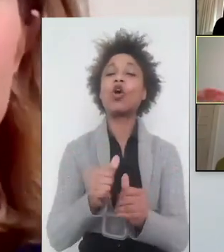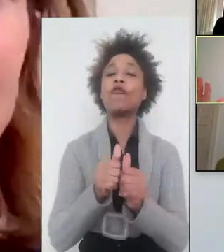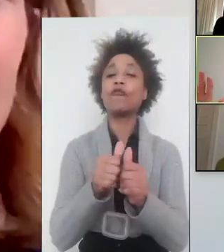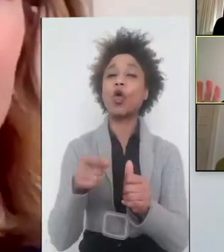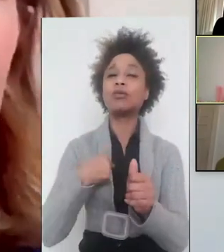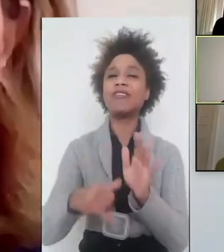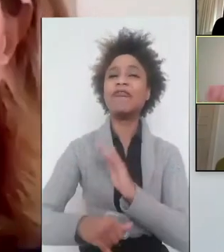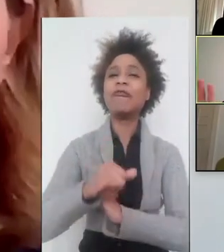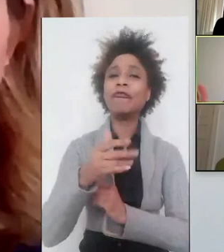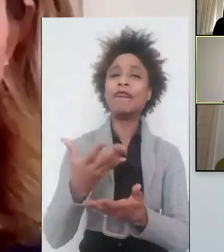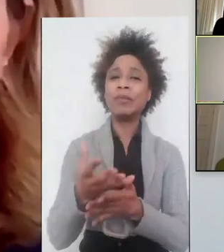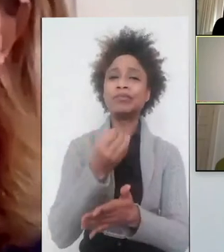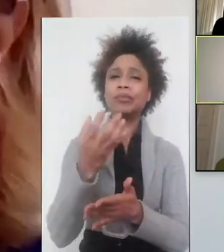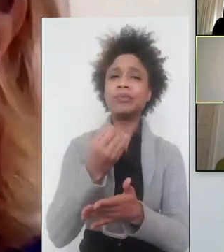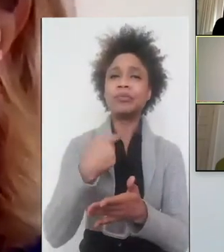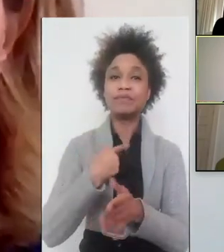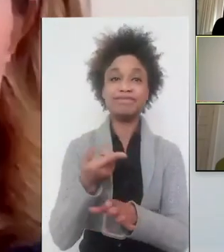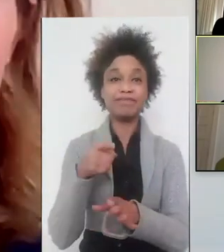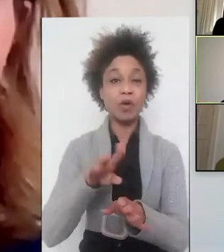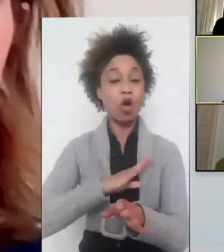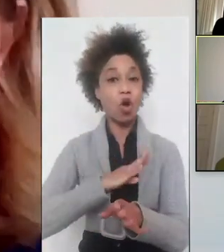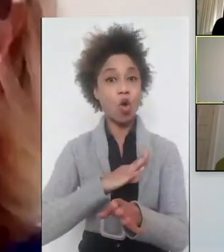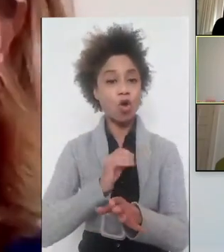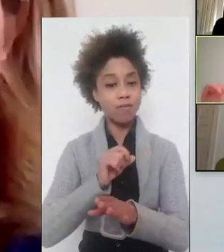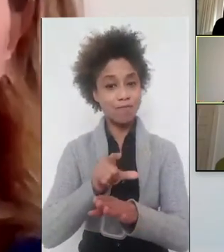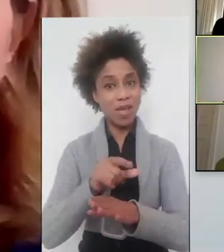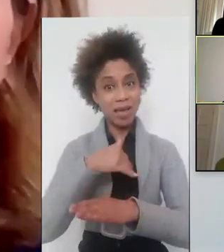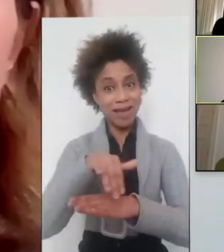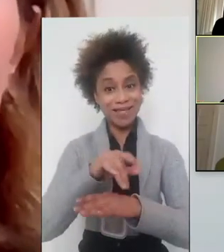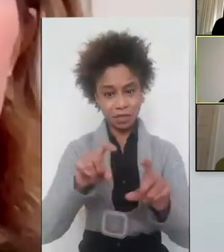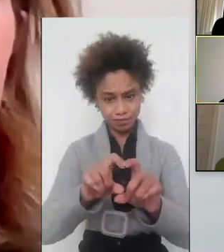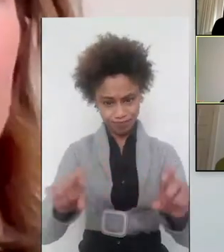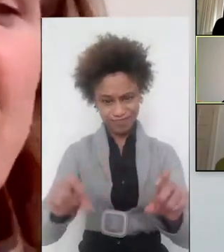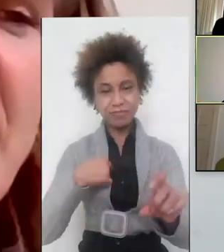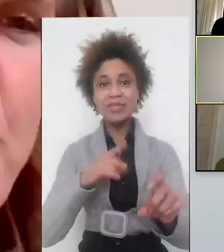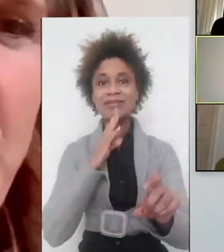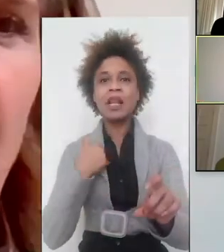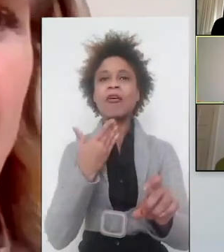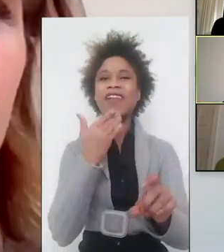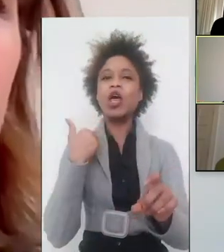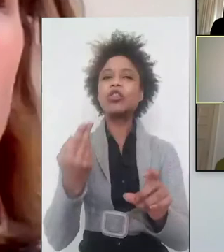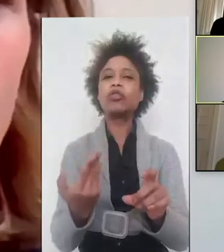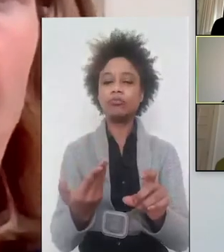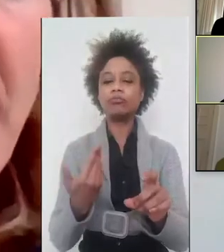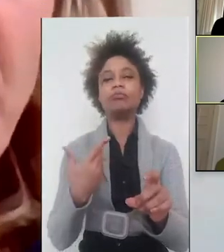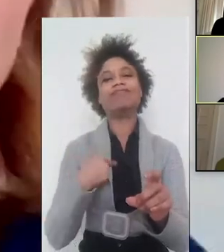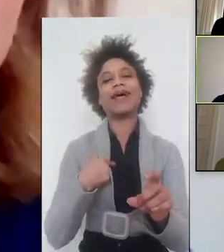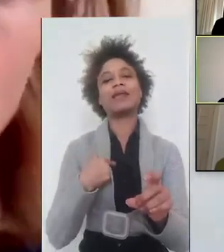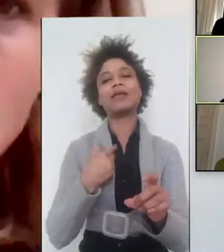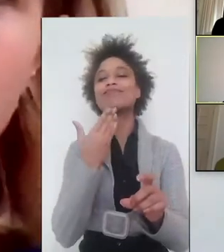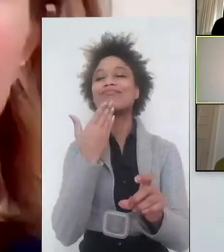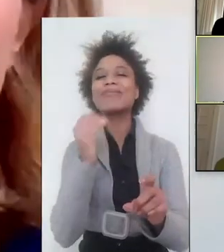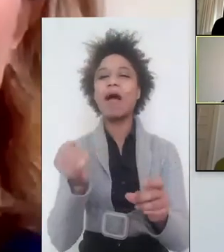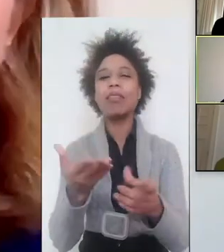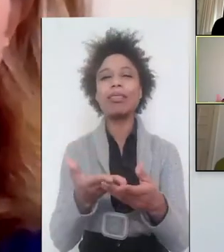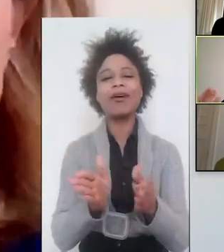maar in de kantine is alles lager en in de koffiecorners. En overal zijn blinde geleidelijnen. Er zijn speciale dagen voor mensen met autisme